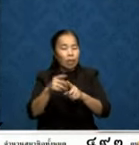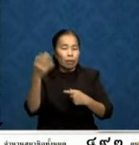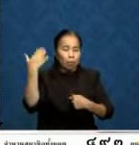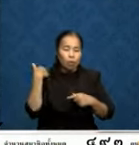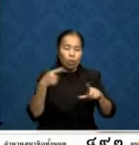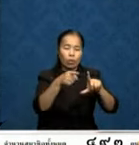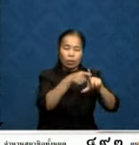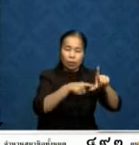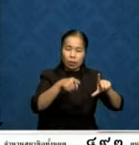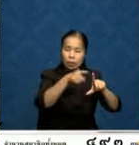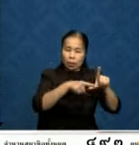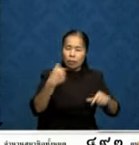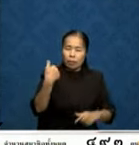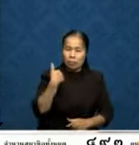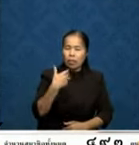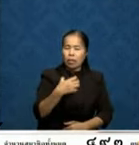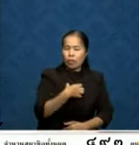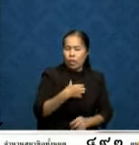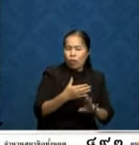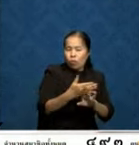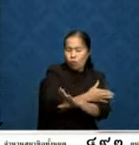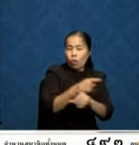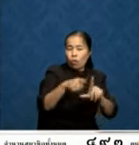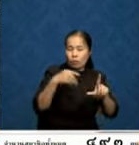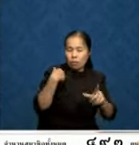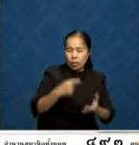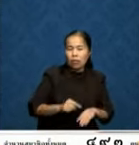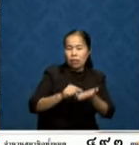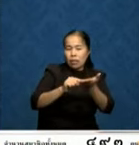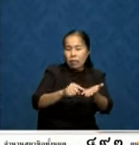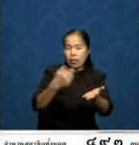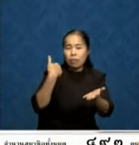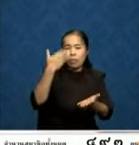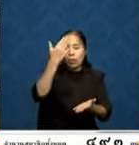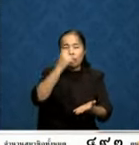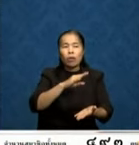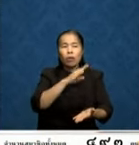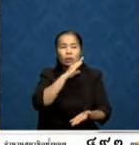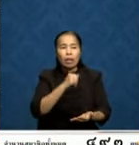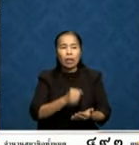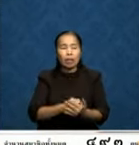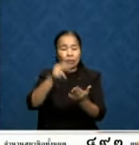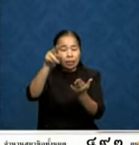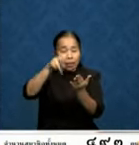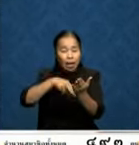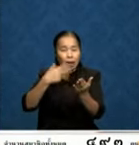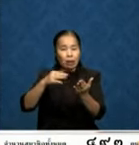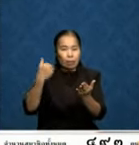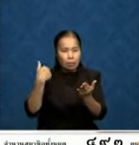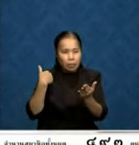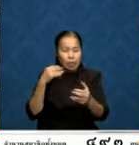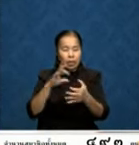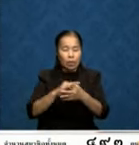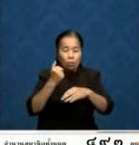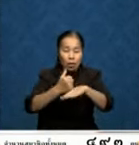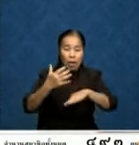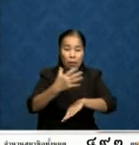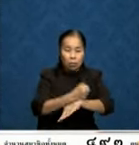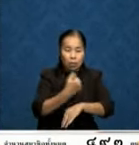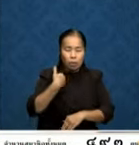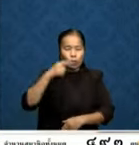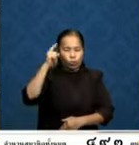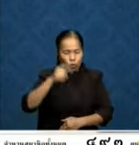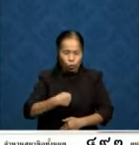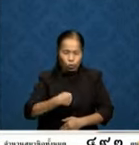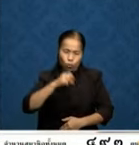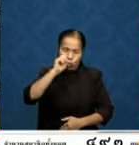นอพรรคก้าวไกลอันเก่าเนี่ยเคยจะเสนอกฎหมายเกี่ยวกับว่าถ้าทหารเนี่ยจะมาลงการเมืองเนี่ยต้องว่างเว้นกี่ปีอัน